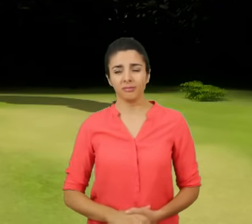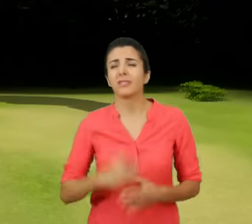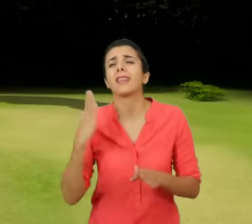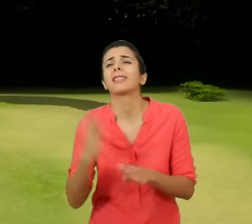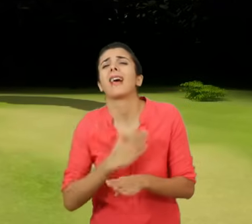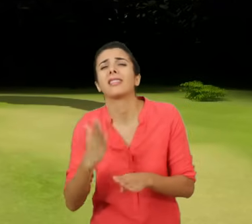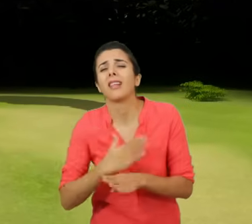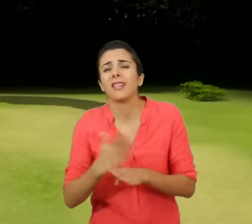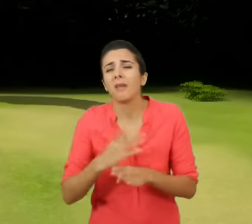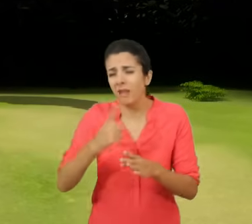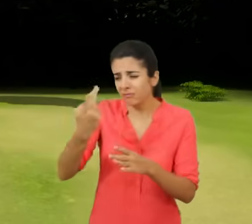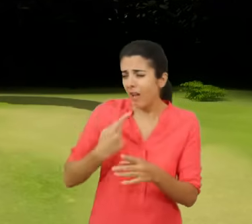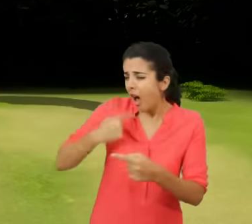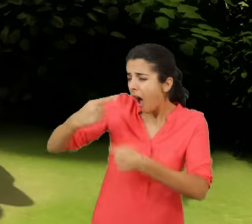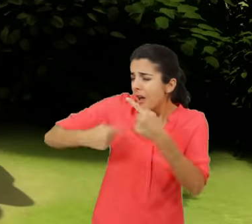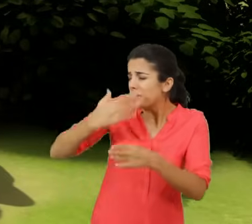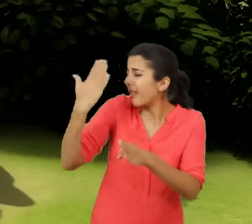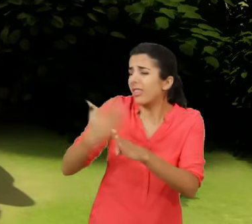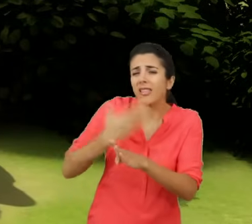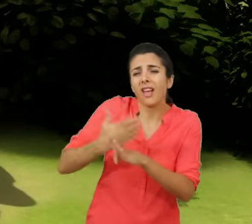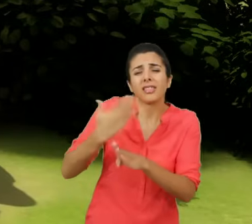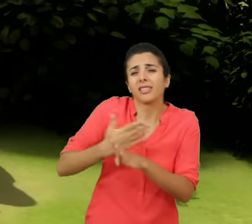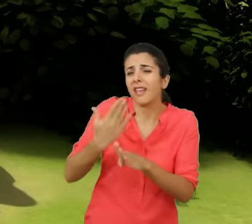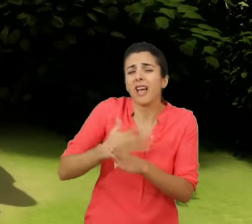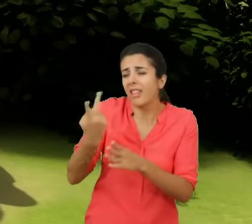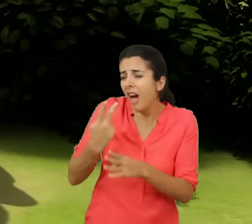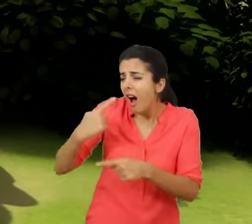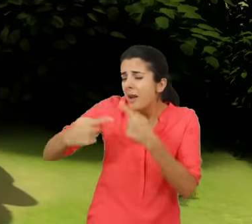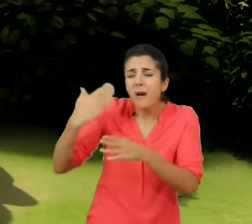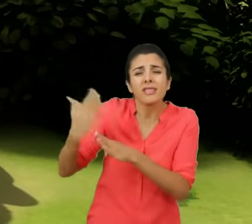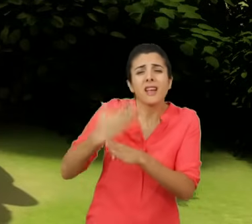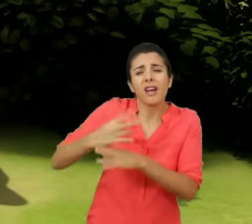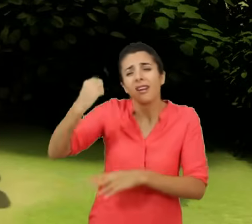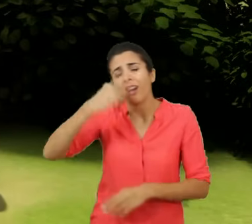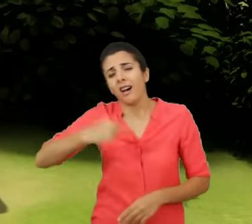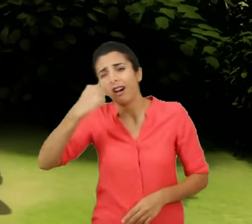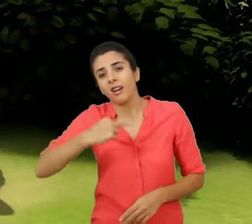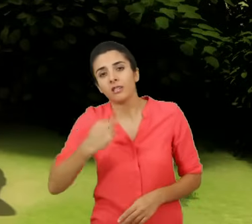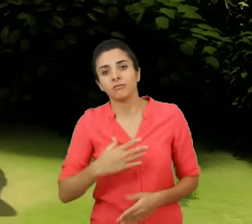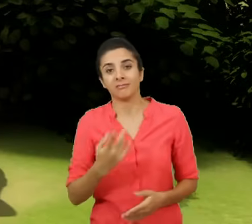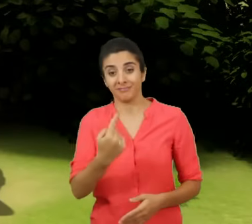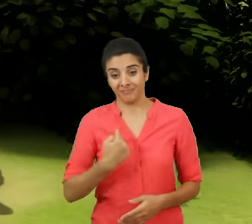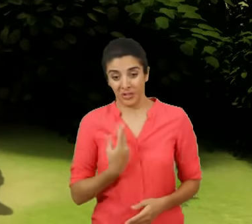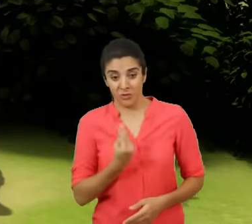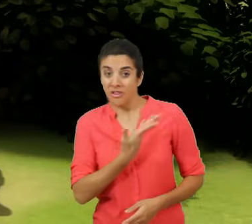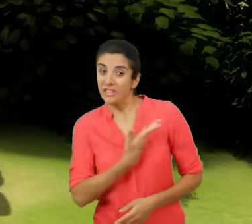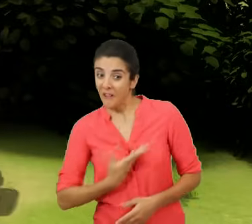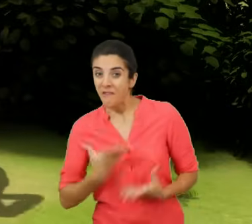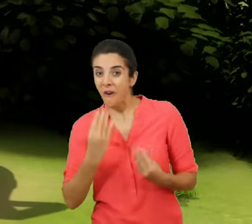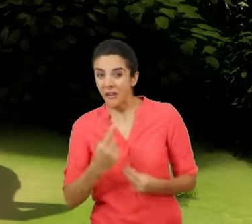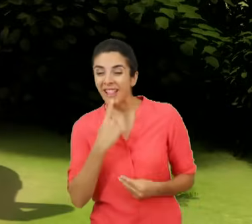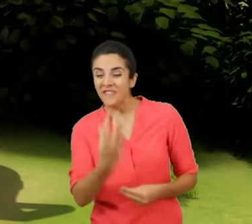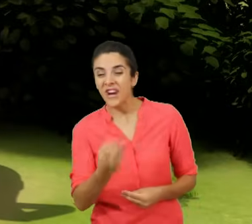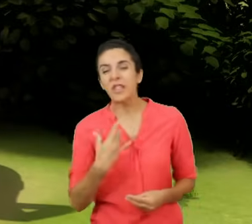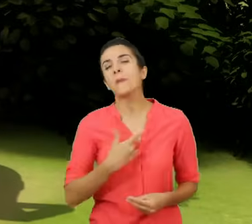Neden benim akrabam sen oldun? Neden? Neden? Neden? Beni çok sevdiğin için böyle